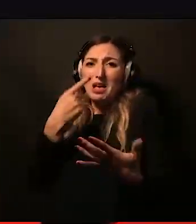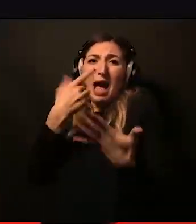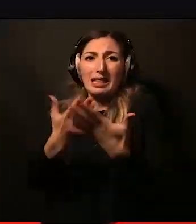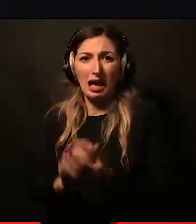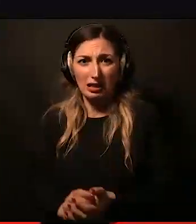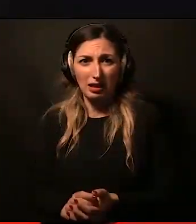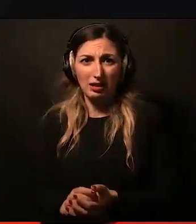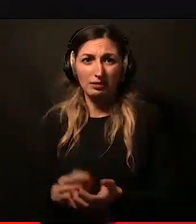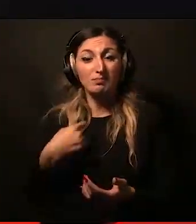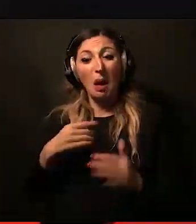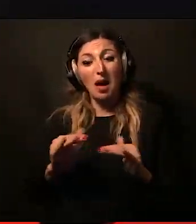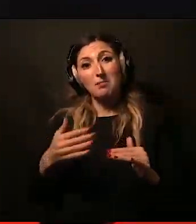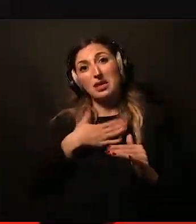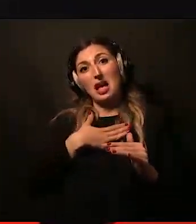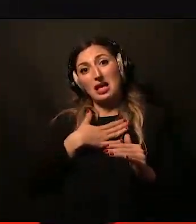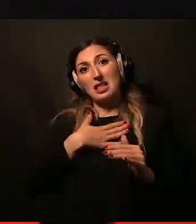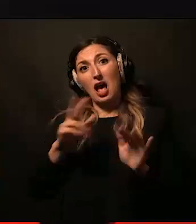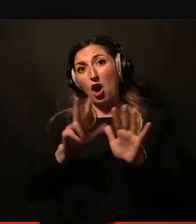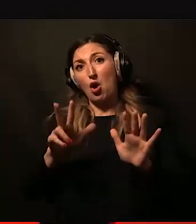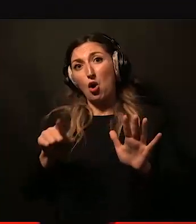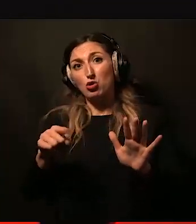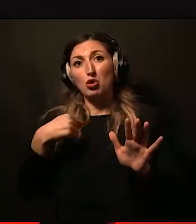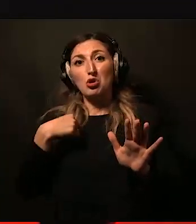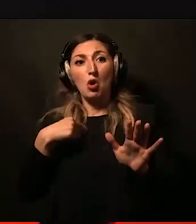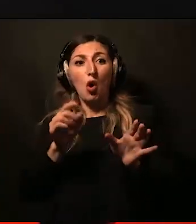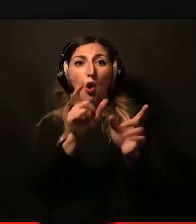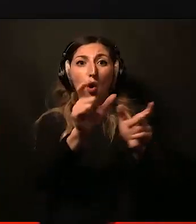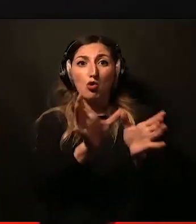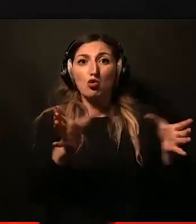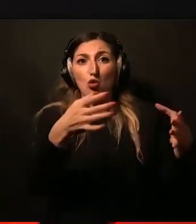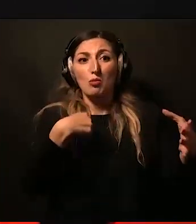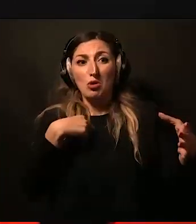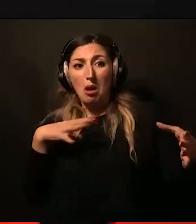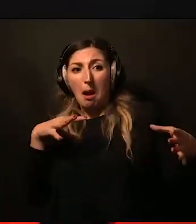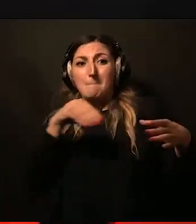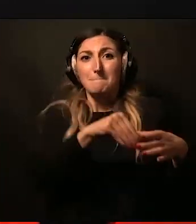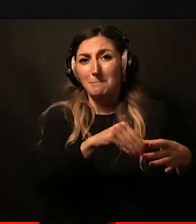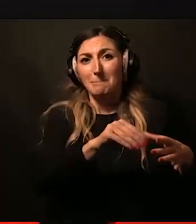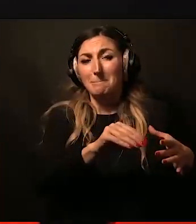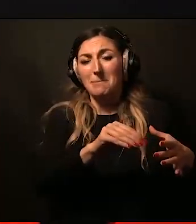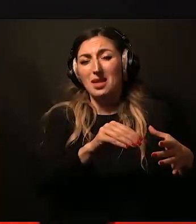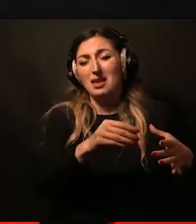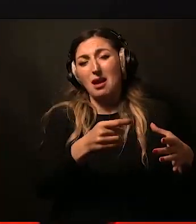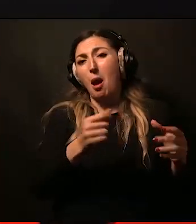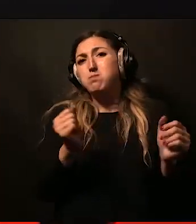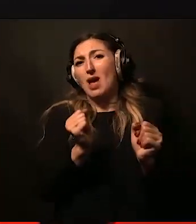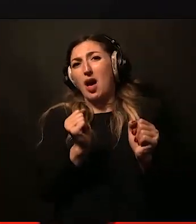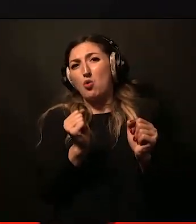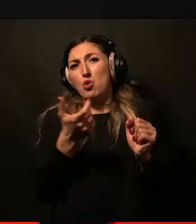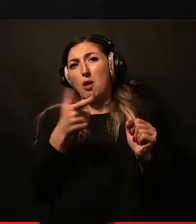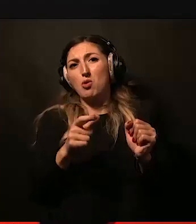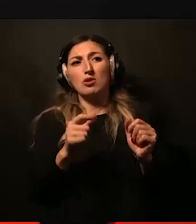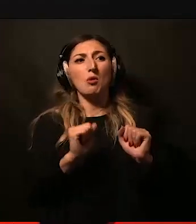stare dentro un gruppo perché ha paura di ricevere Se no in cambio violenza verbale o